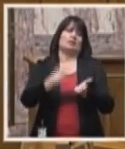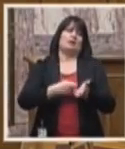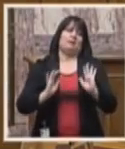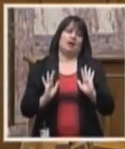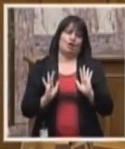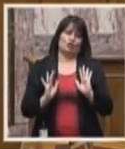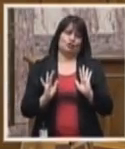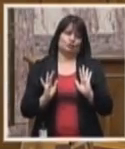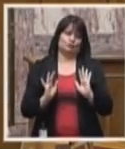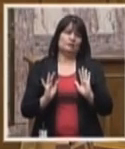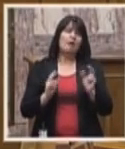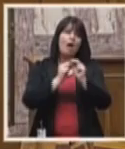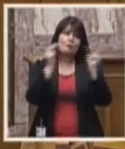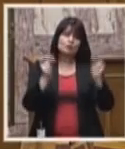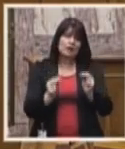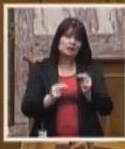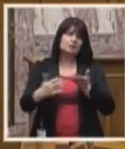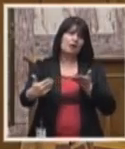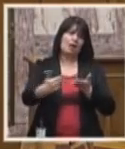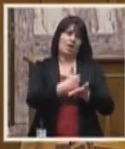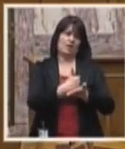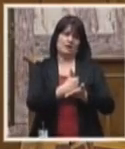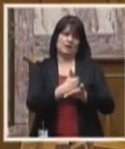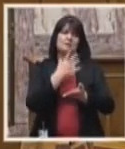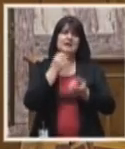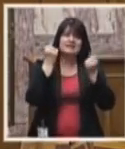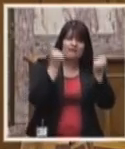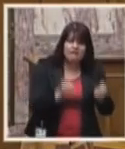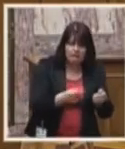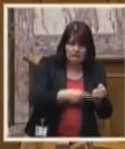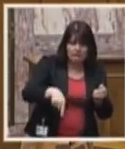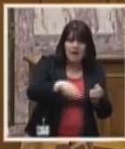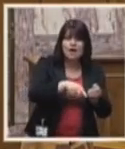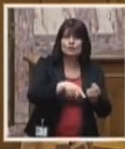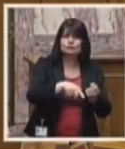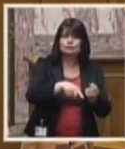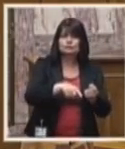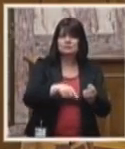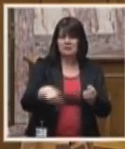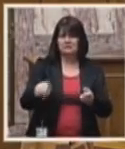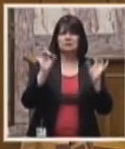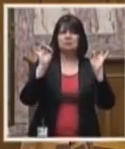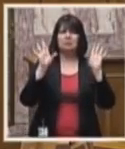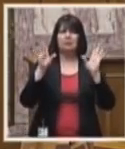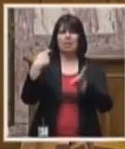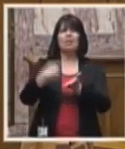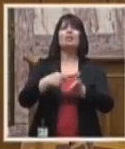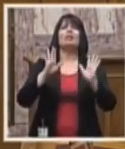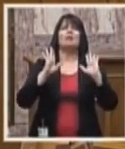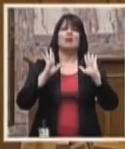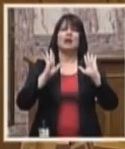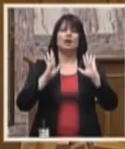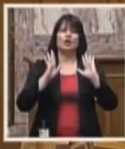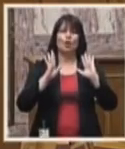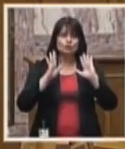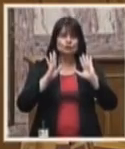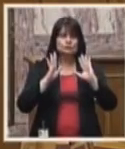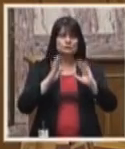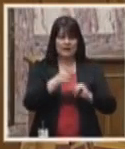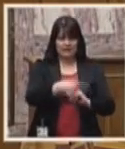Αυτή είναι η αδικία μεγάλη, γιατί ρίχνει τα βάρη στους καλοπληρωτές, σε αυτούς που δεν μπορούν να